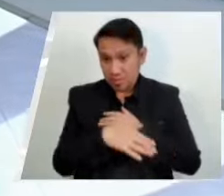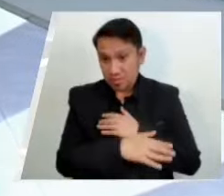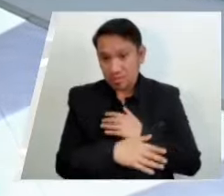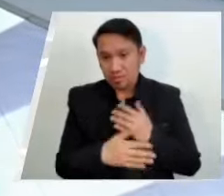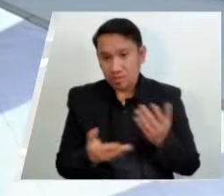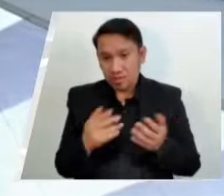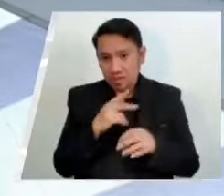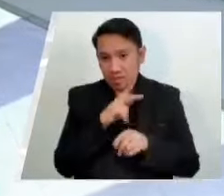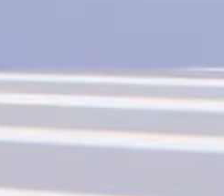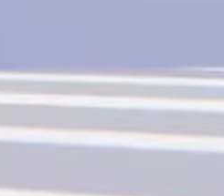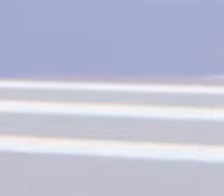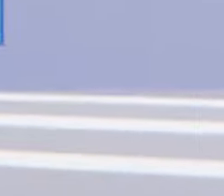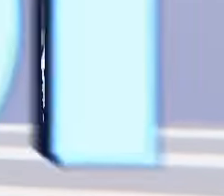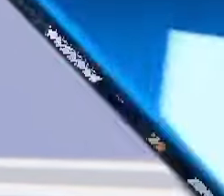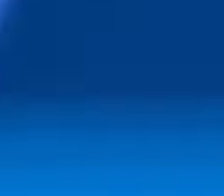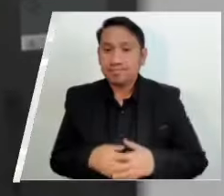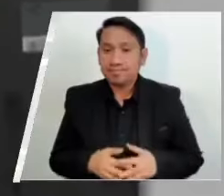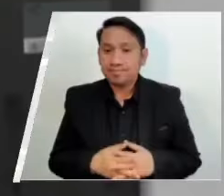saksi ni Aubrey Carampel.